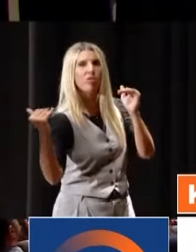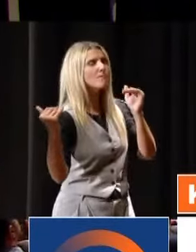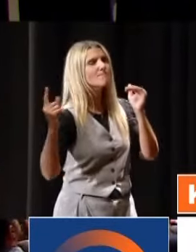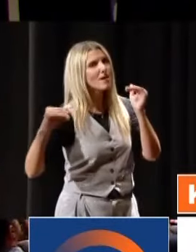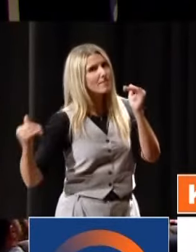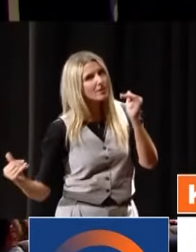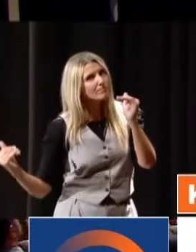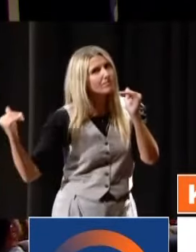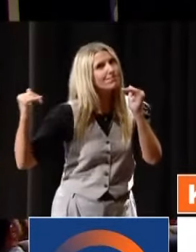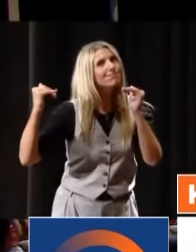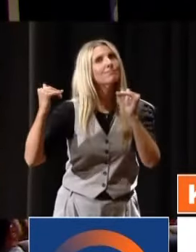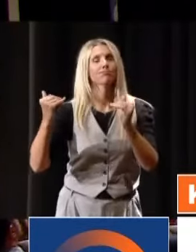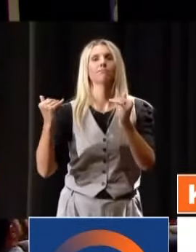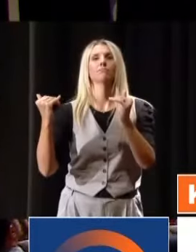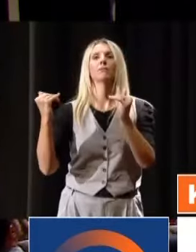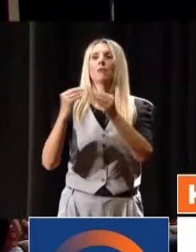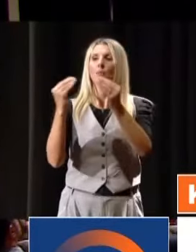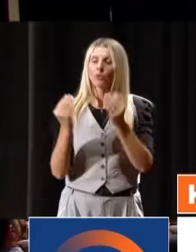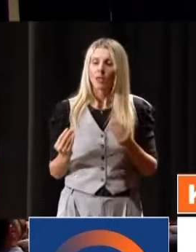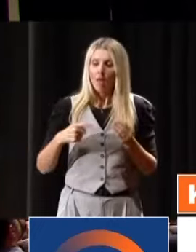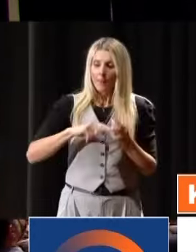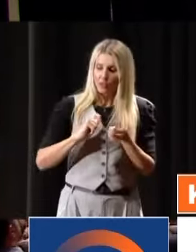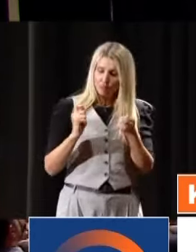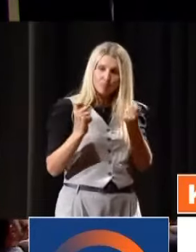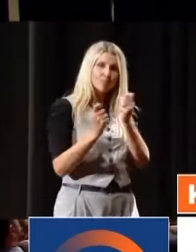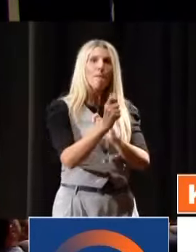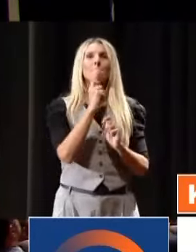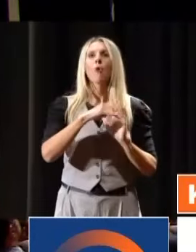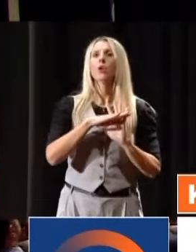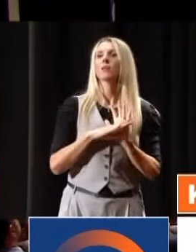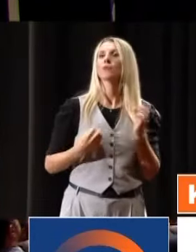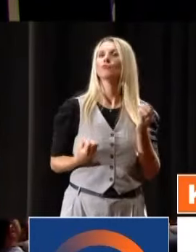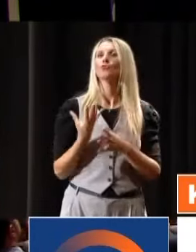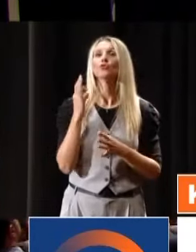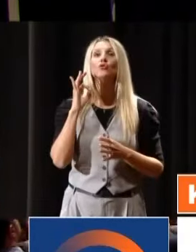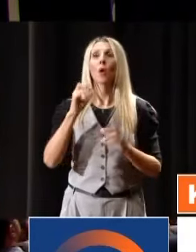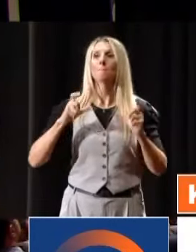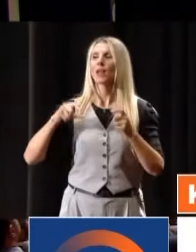διαφορετική περιφερειακή πολιτική, προκειμένου να μπορέσουν οι περιφέρειες της χώρας, και ειδικά